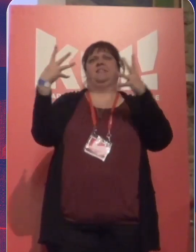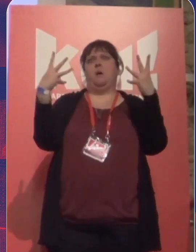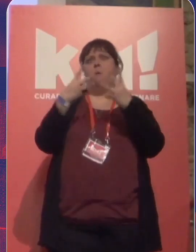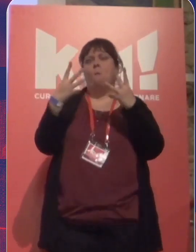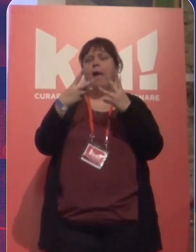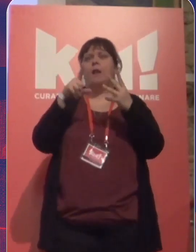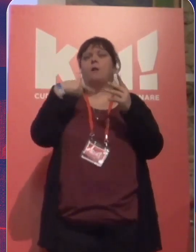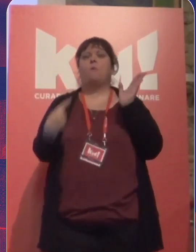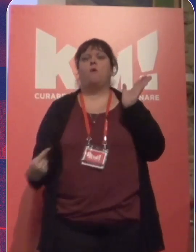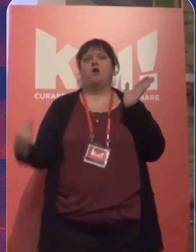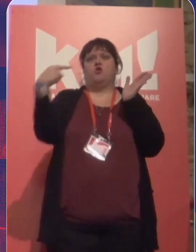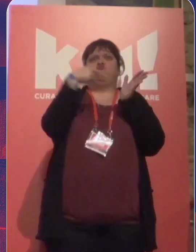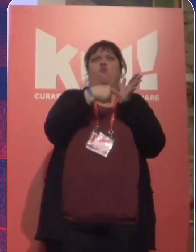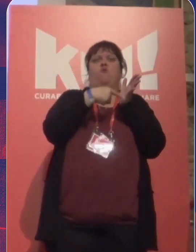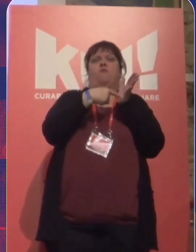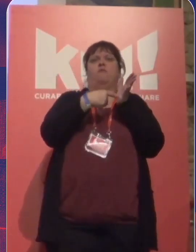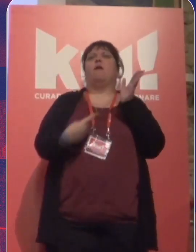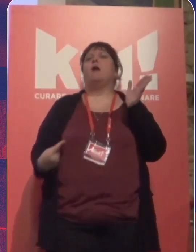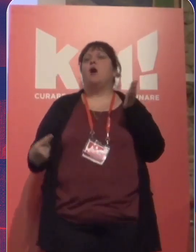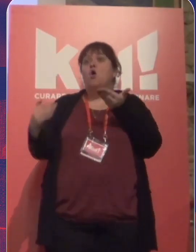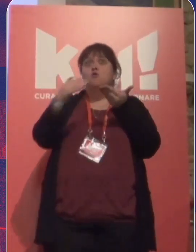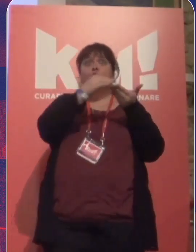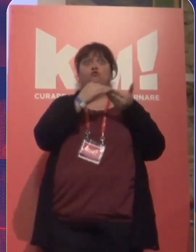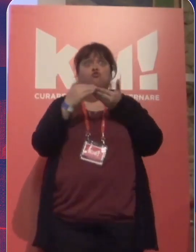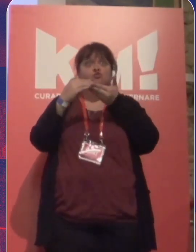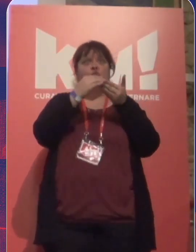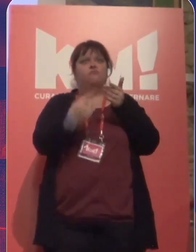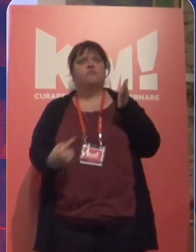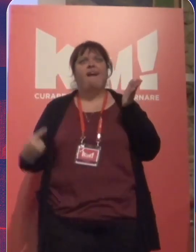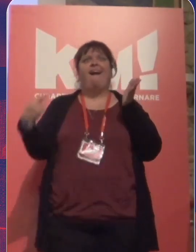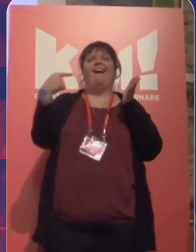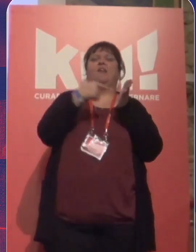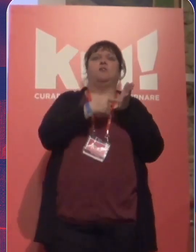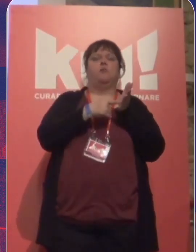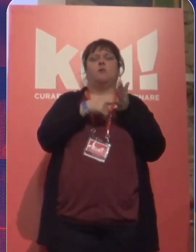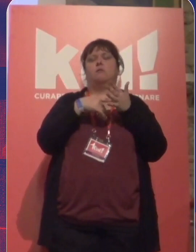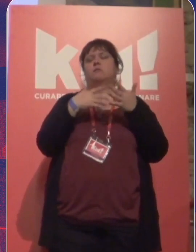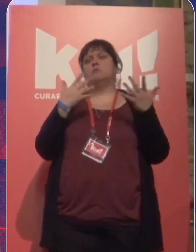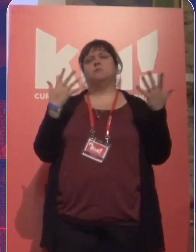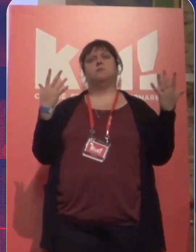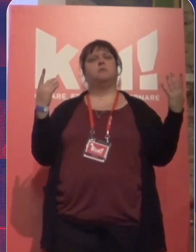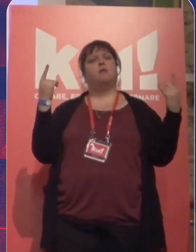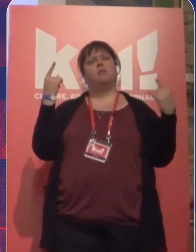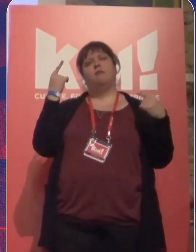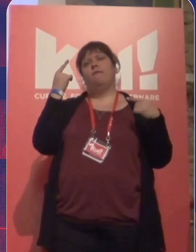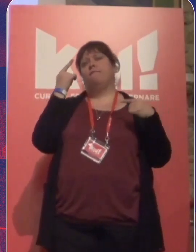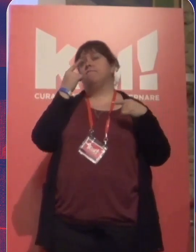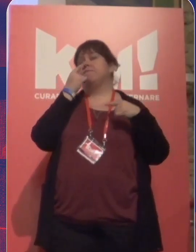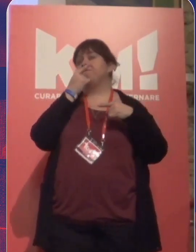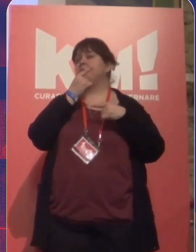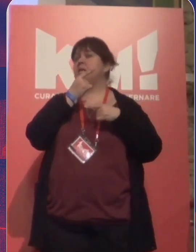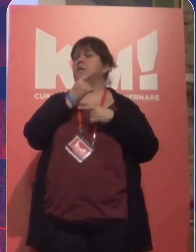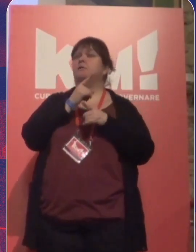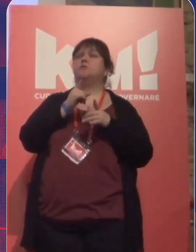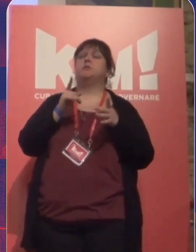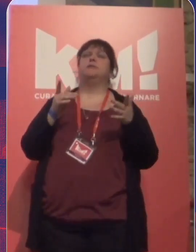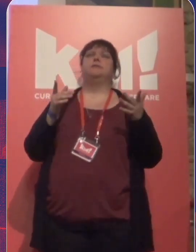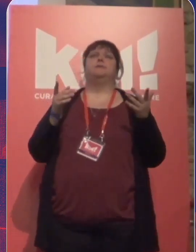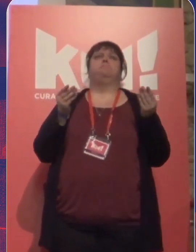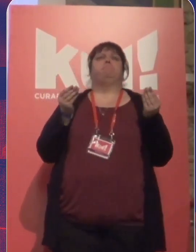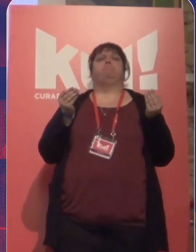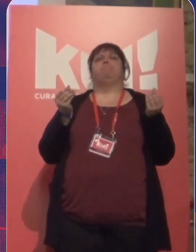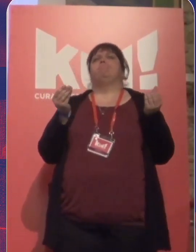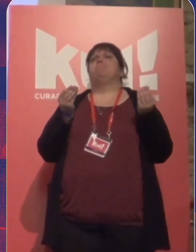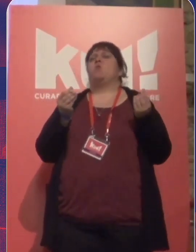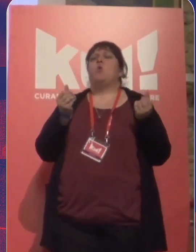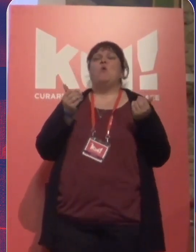così precario proprio perché si faceva fatica scostare l'immagine